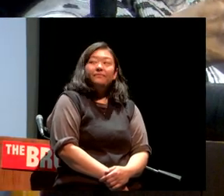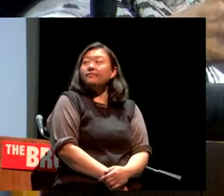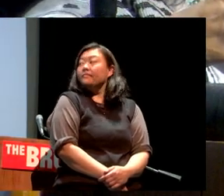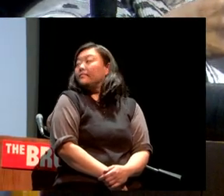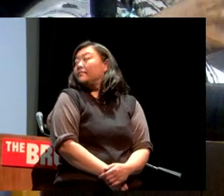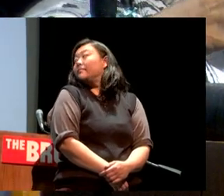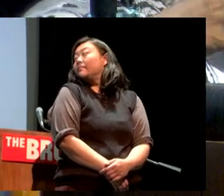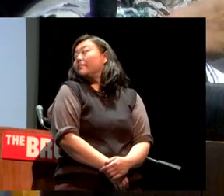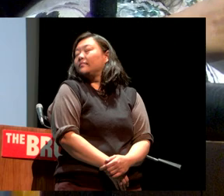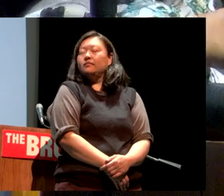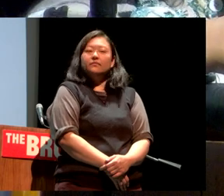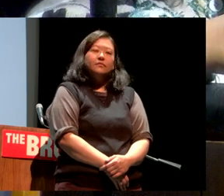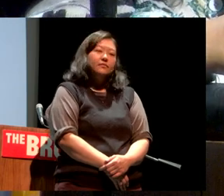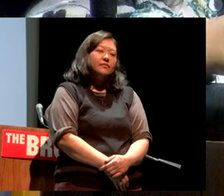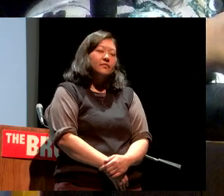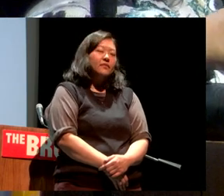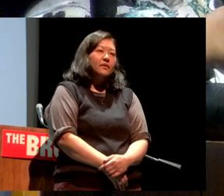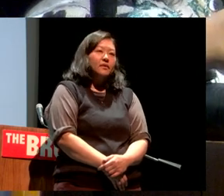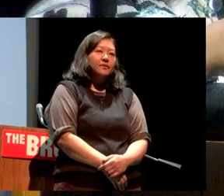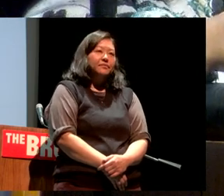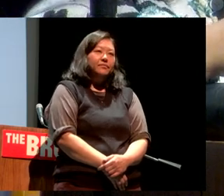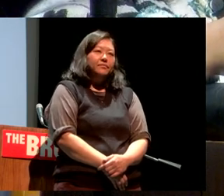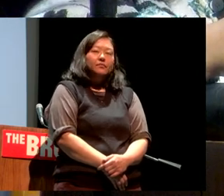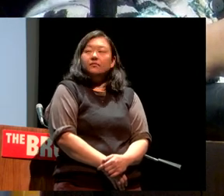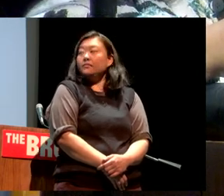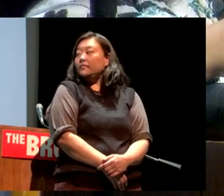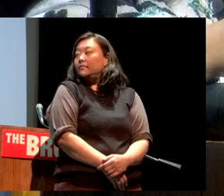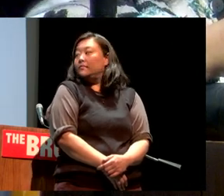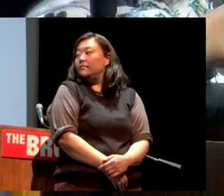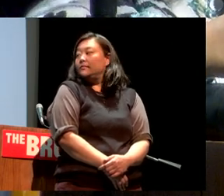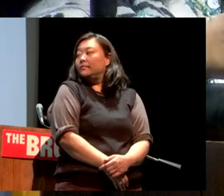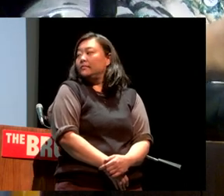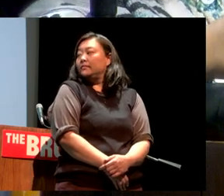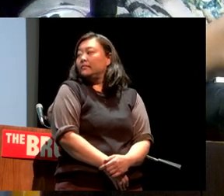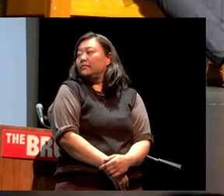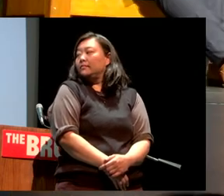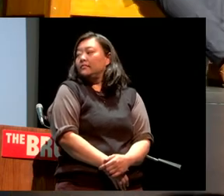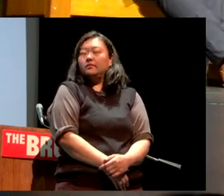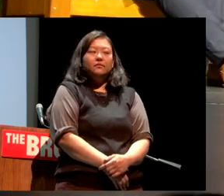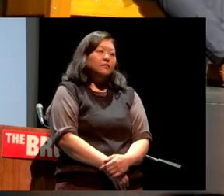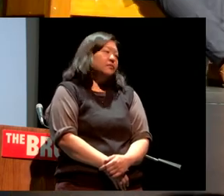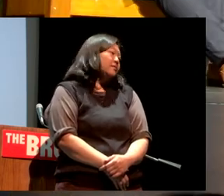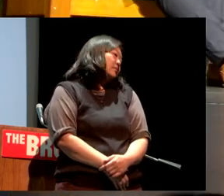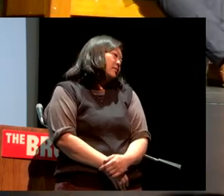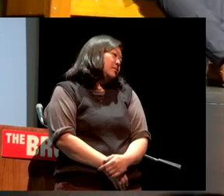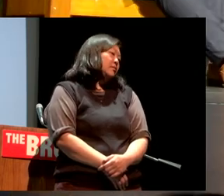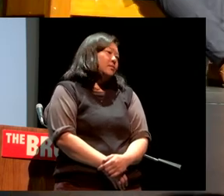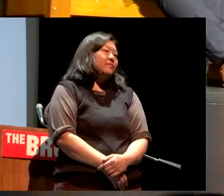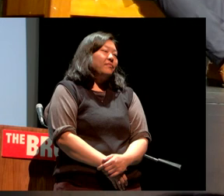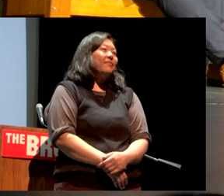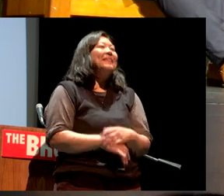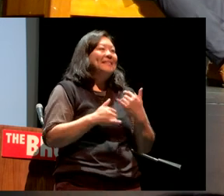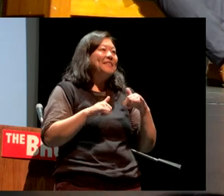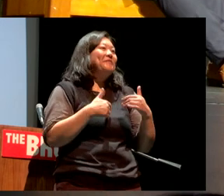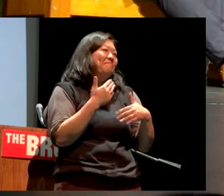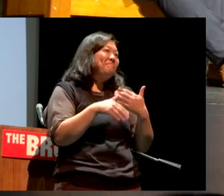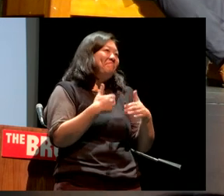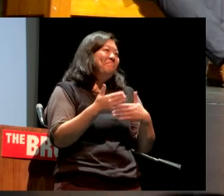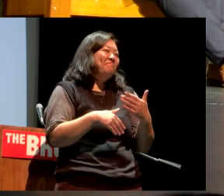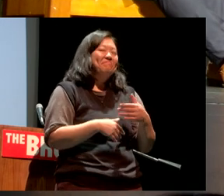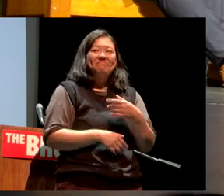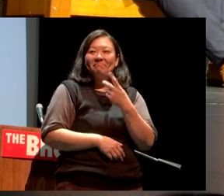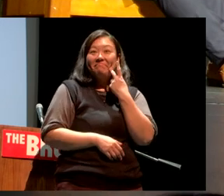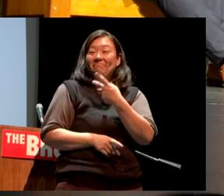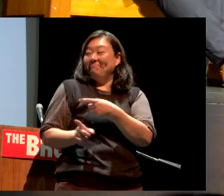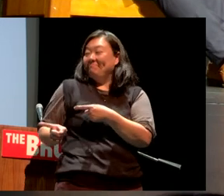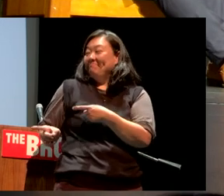っていう人がオークションに行ったら、それものすごい値段で売れると思うんですよ、思ったんですよ。その時に、あ、 NFT アートっていうのは絶